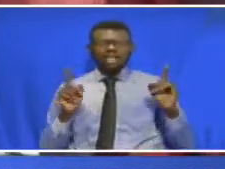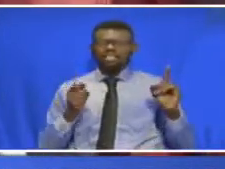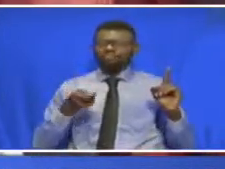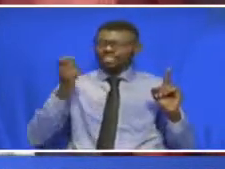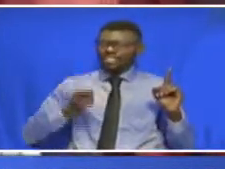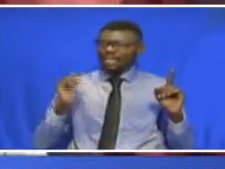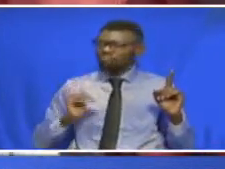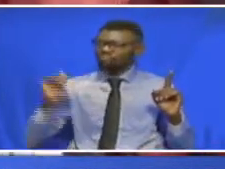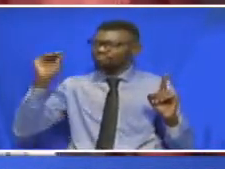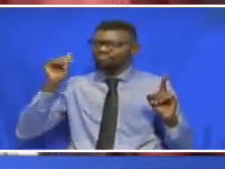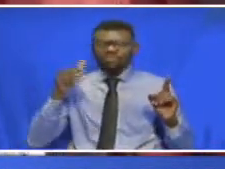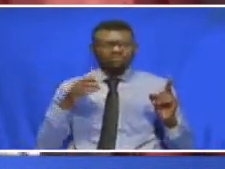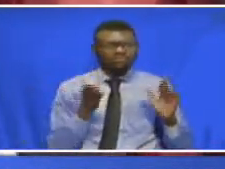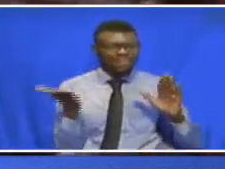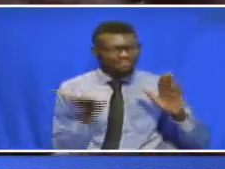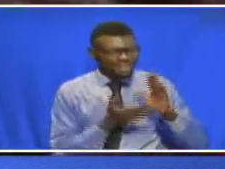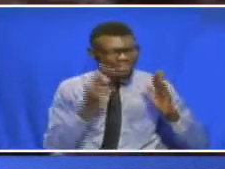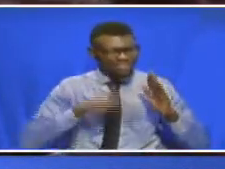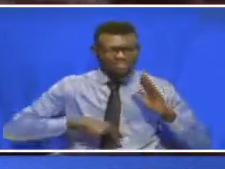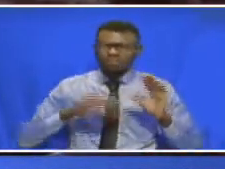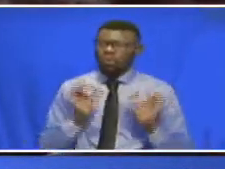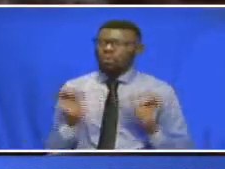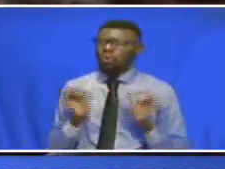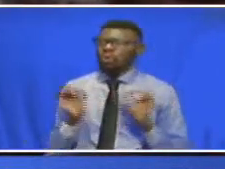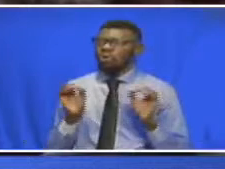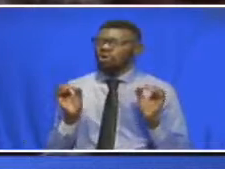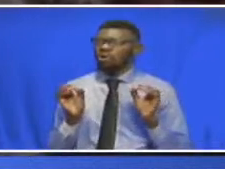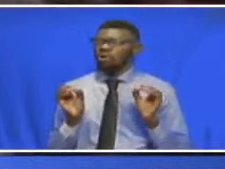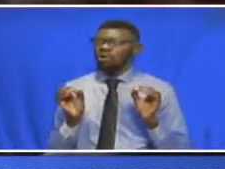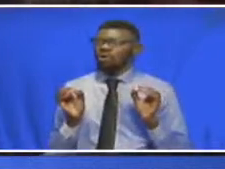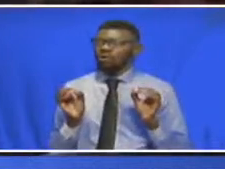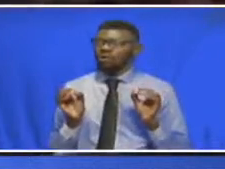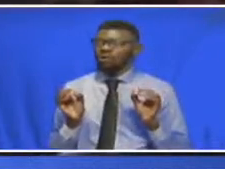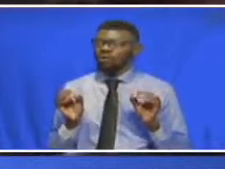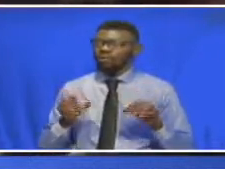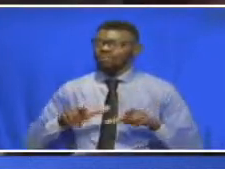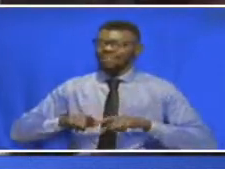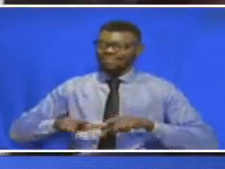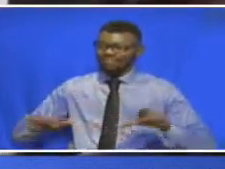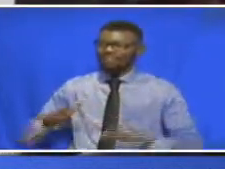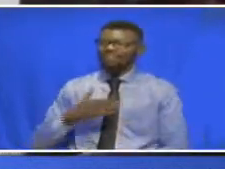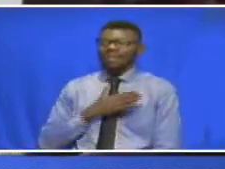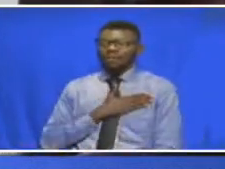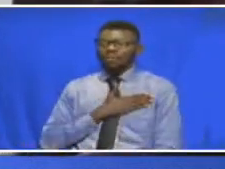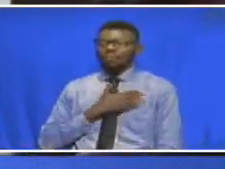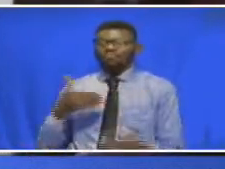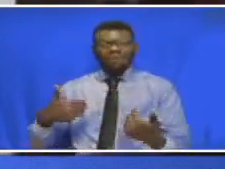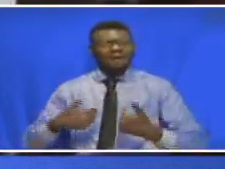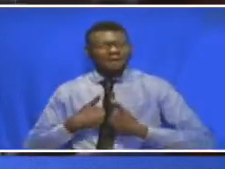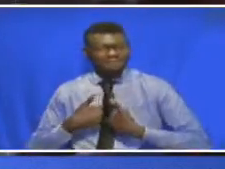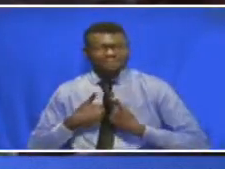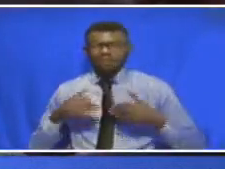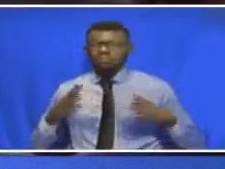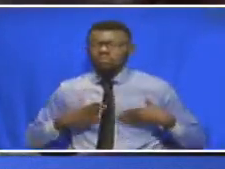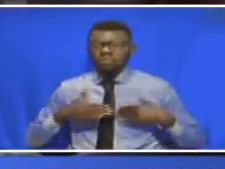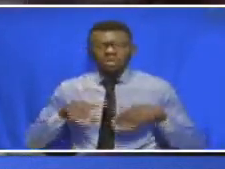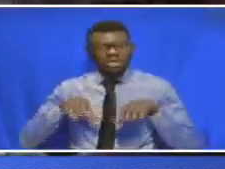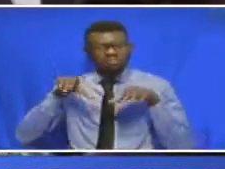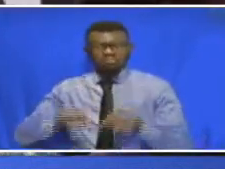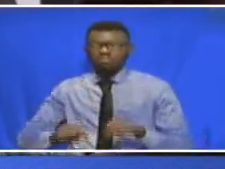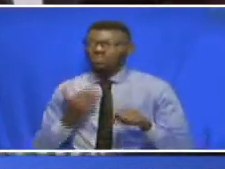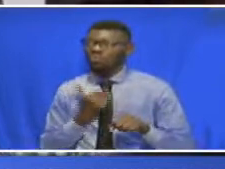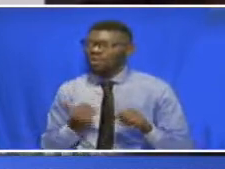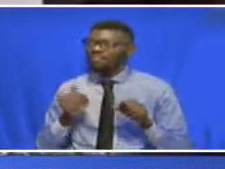na case kotini. Hiyo ndio imefanya tushindwe. Tuko na sehemu yetu ambayo inanyakuliwa pale, na